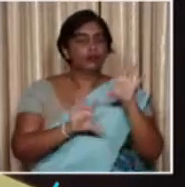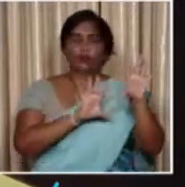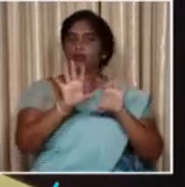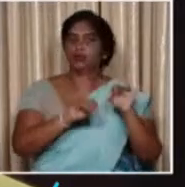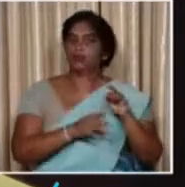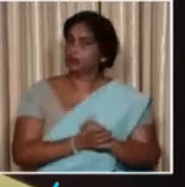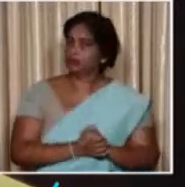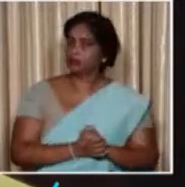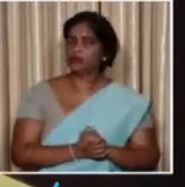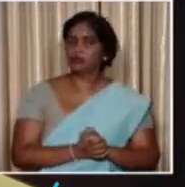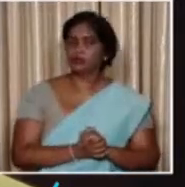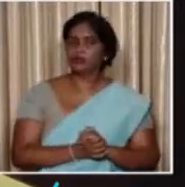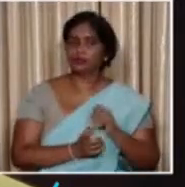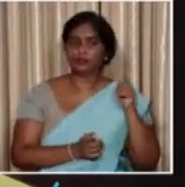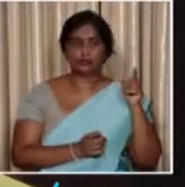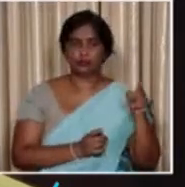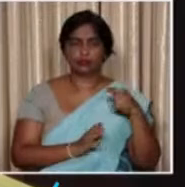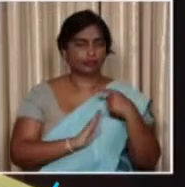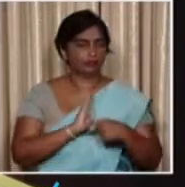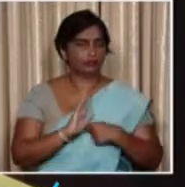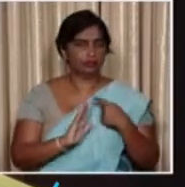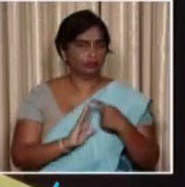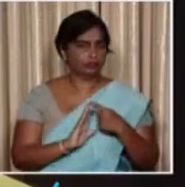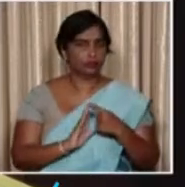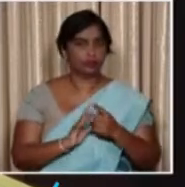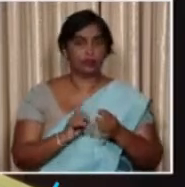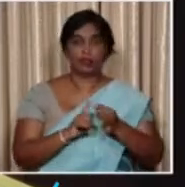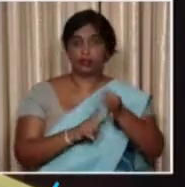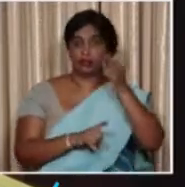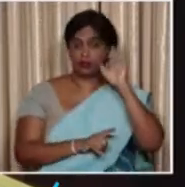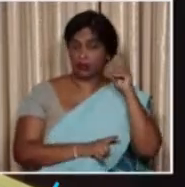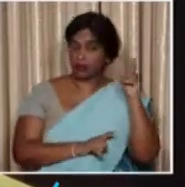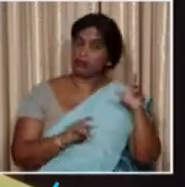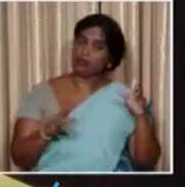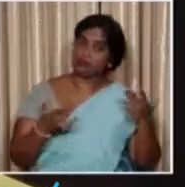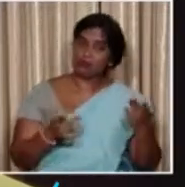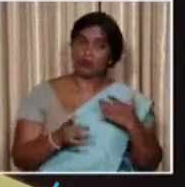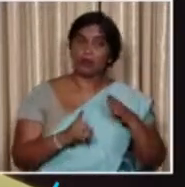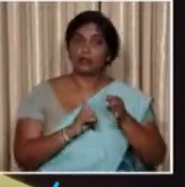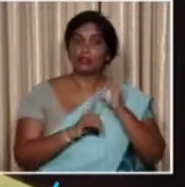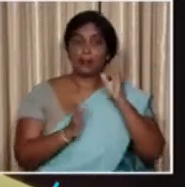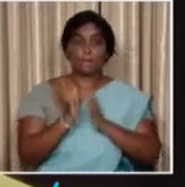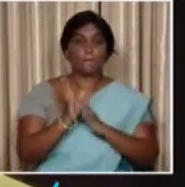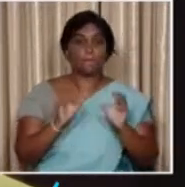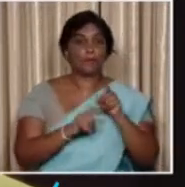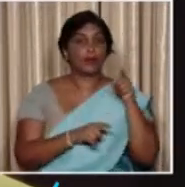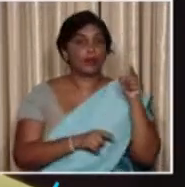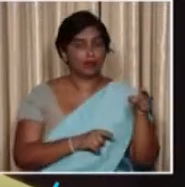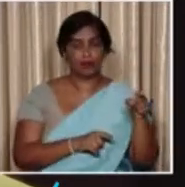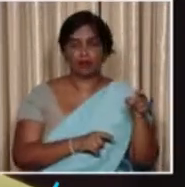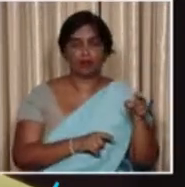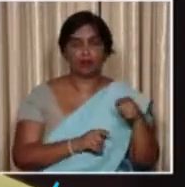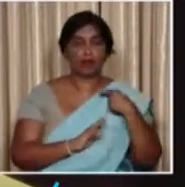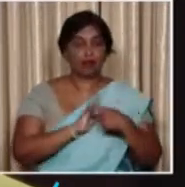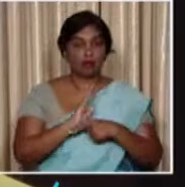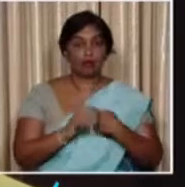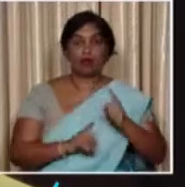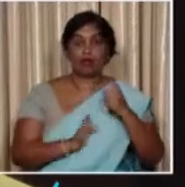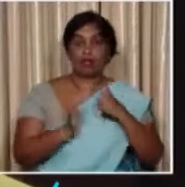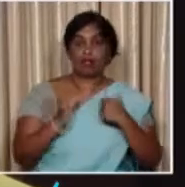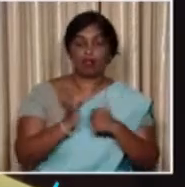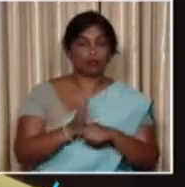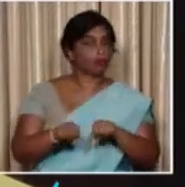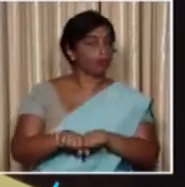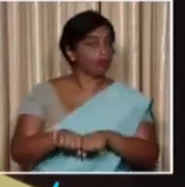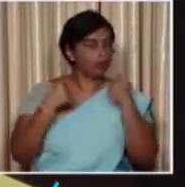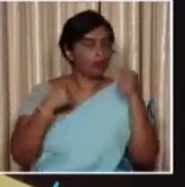කරන්න. එතකොට මේ රටේ විධායකයට, එහෙම නැත්නම් ප්‍රෙසිඩන්ස් මීඩියා ඩිවිෂන් එකට මේ රටේ අනපනත් උල්ලංඝනය